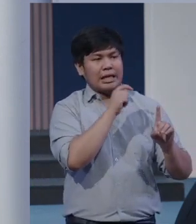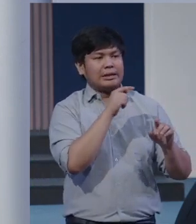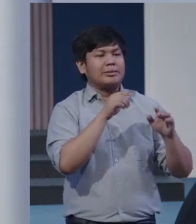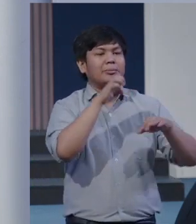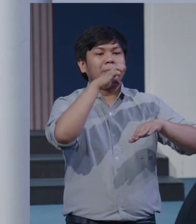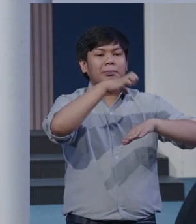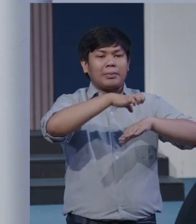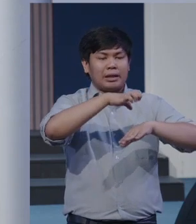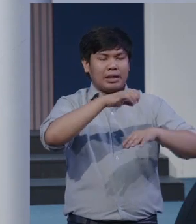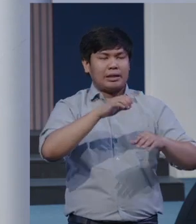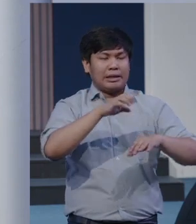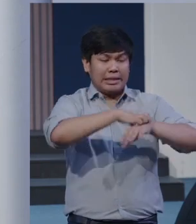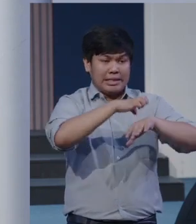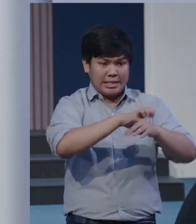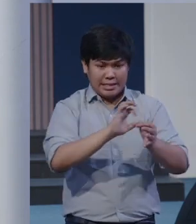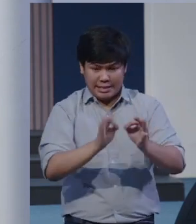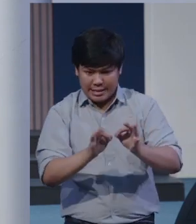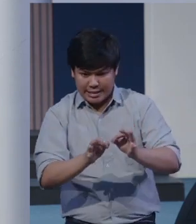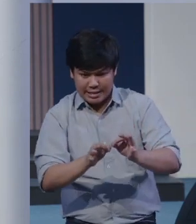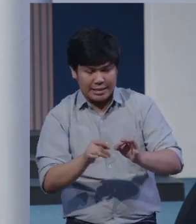origin po non